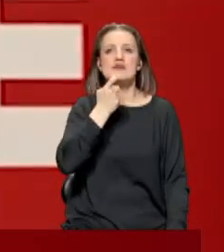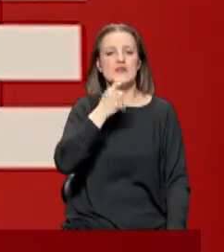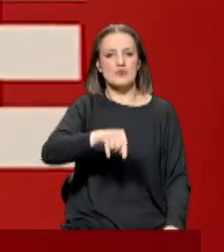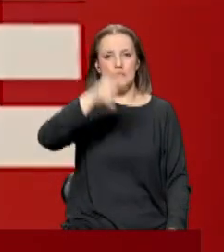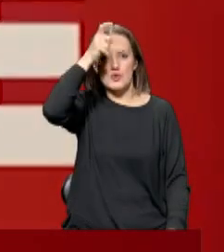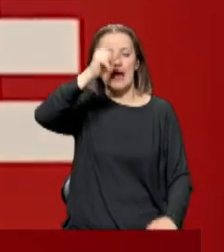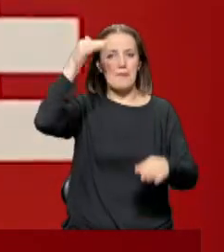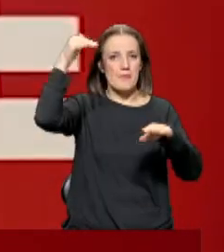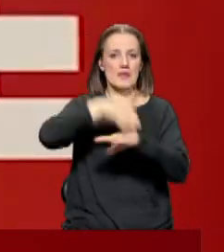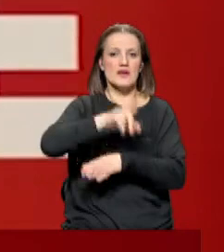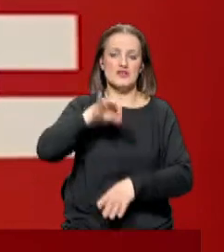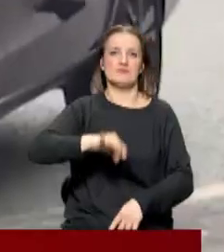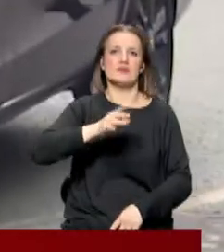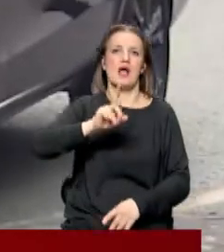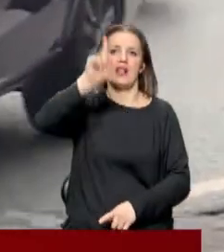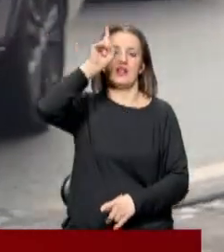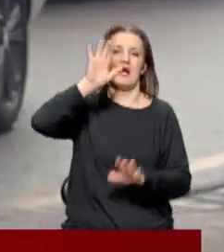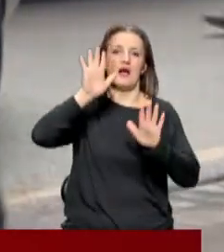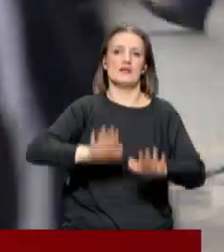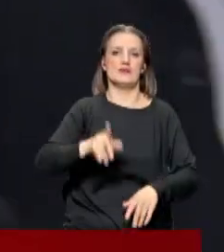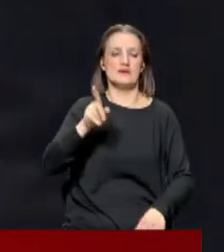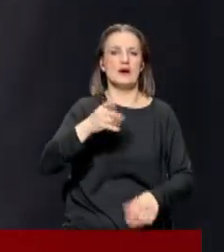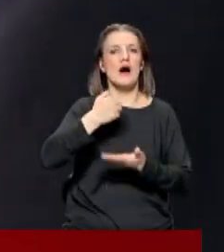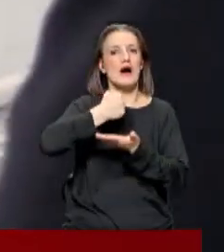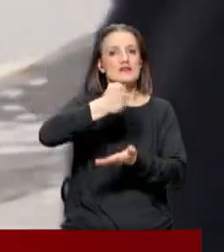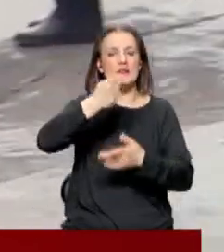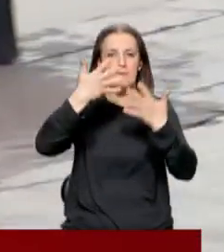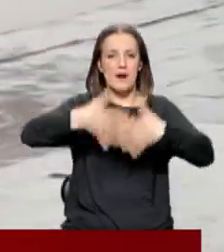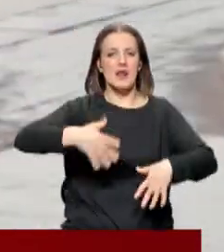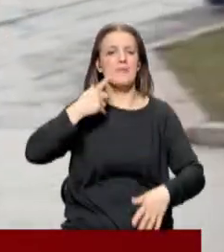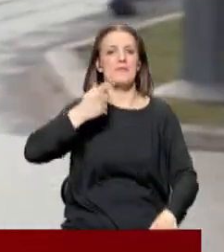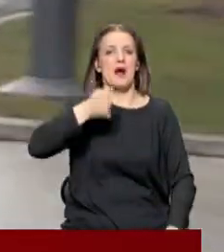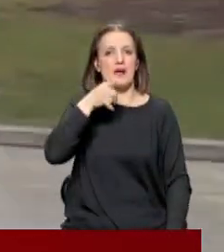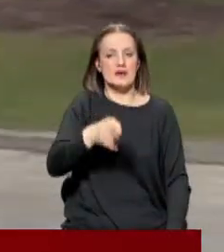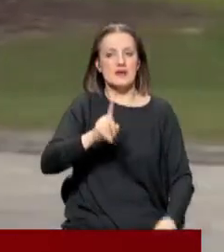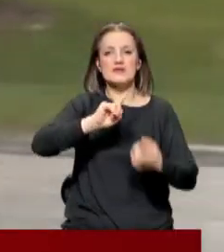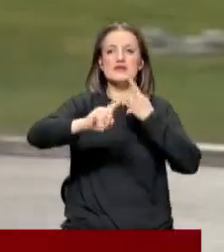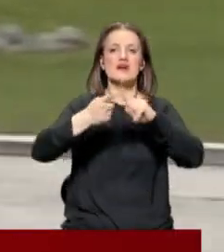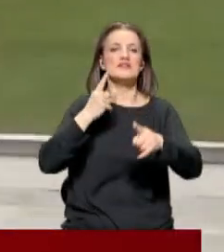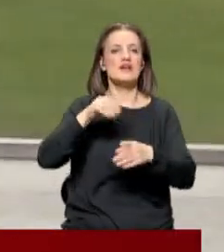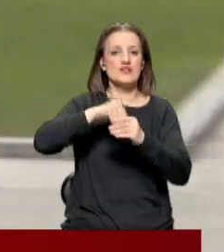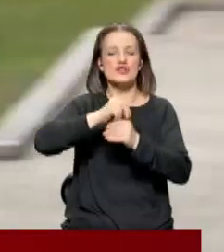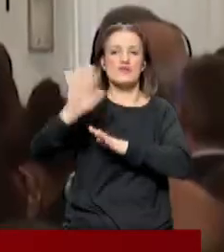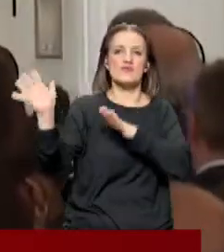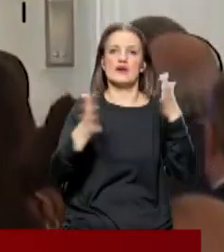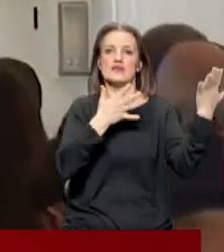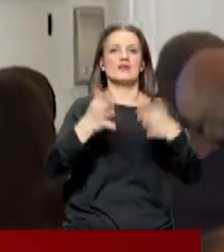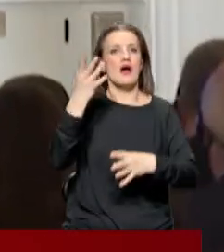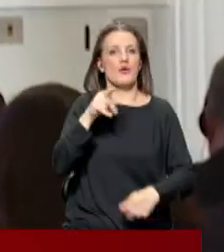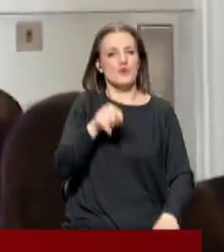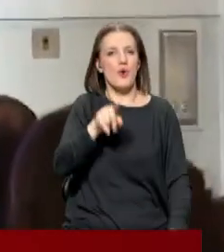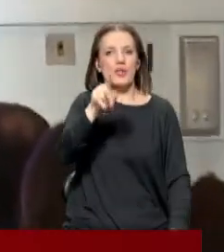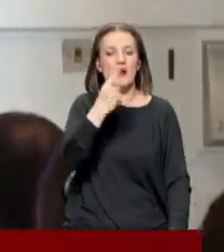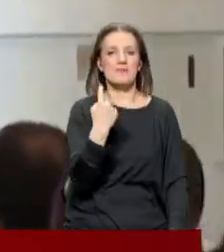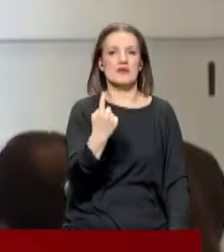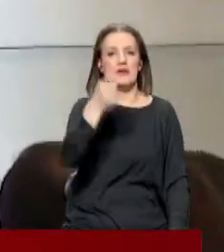Şimdi işimiz Allah'a kaldı. Hazine ve Maliye Bakanı'nın neredeyse her sözü siyasette fırtınalar estiriyor. Onlardan biri